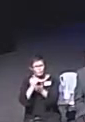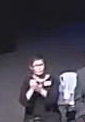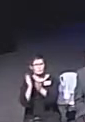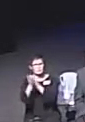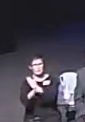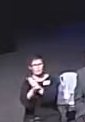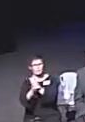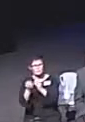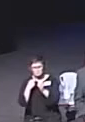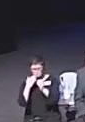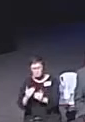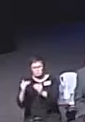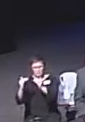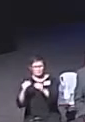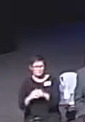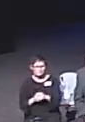opiskelumahdollisuuksien lisäämisessä.